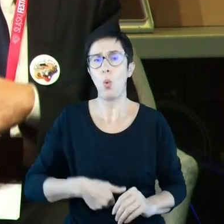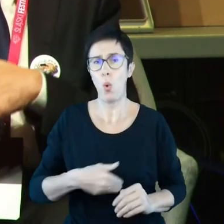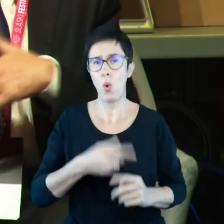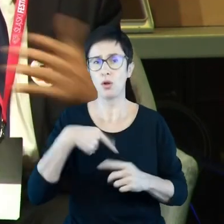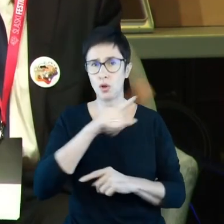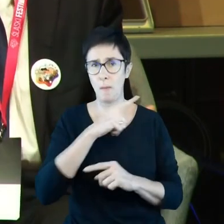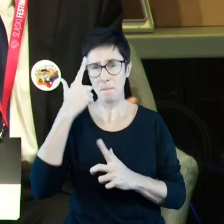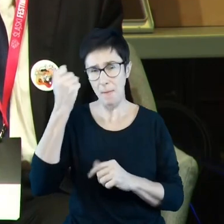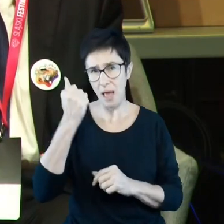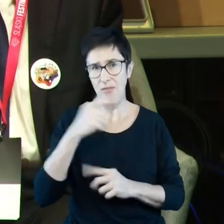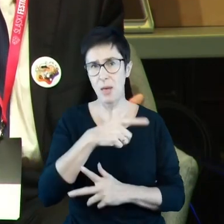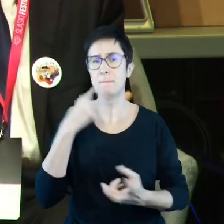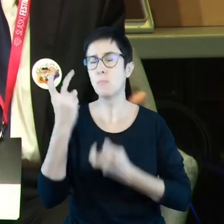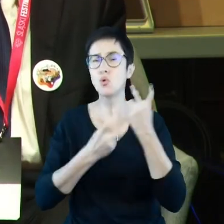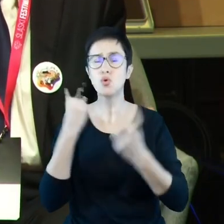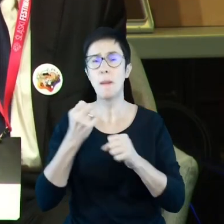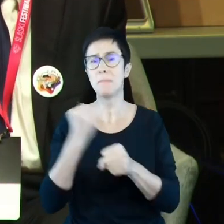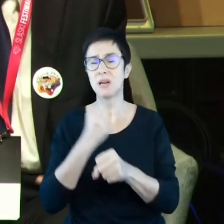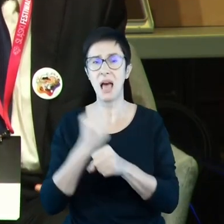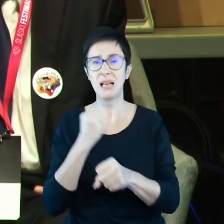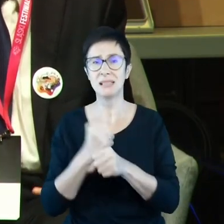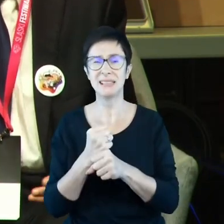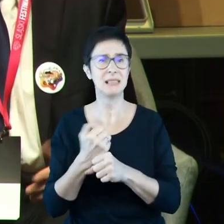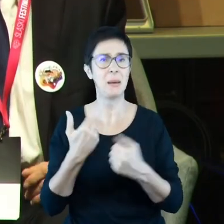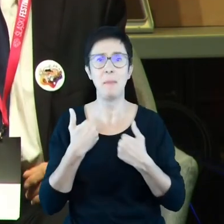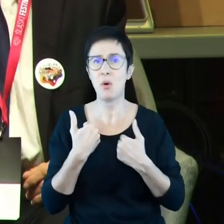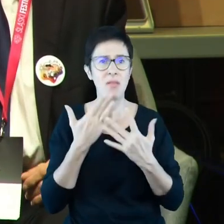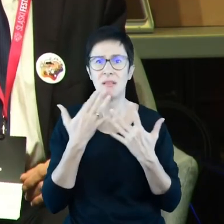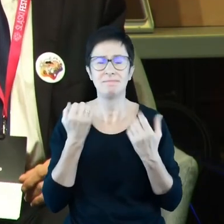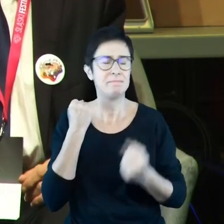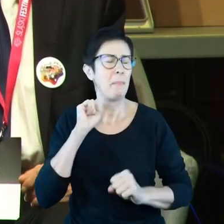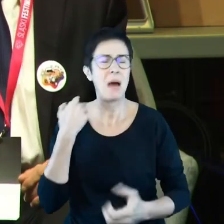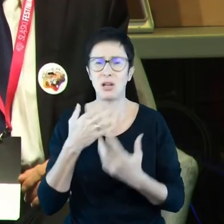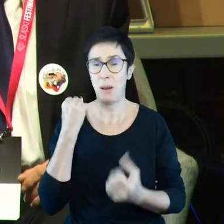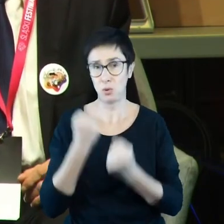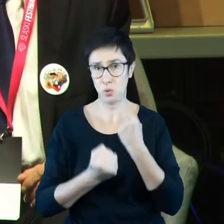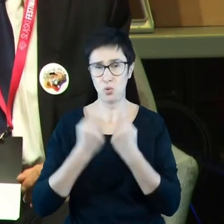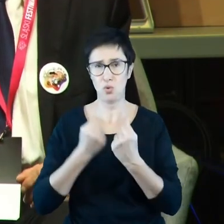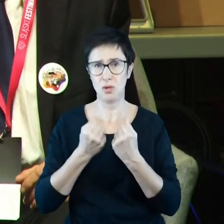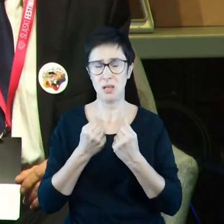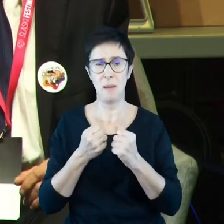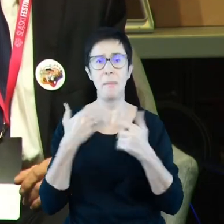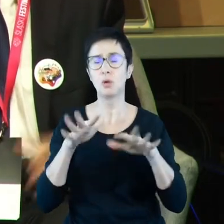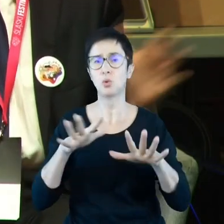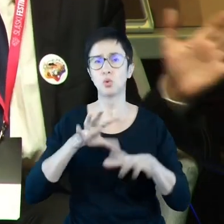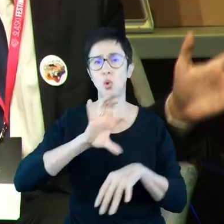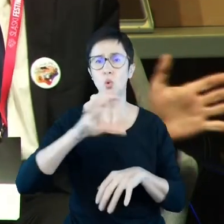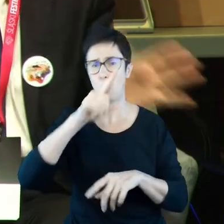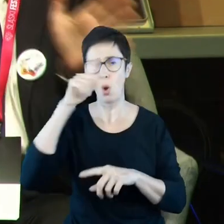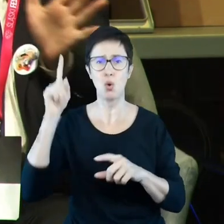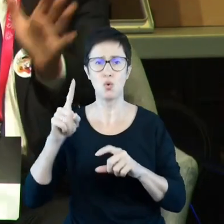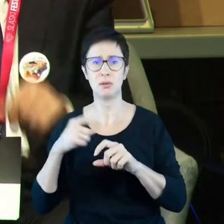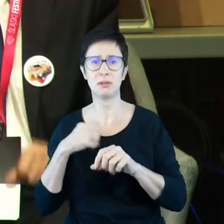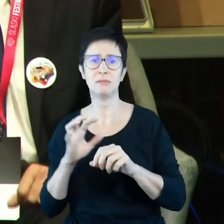poszukiwanie pracy graniczyło z niemożliwością, kiedy znaczne grupy ludzi przemieszczały się przez całe